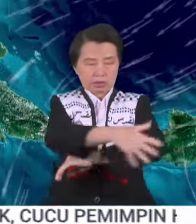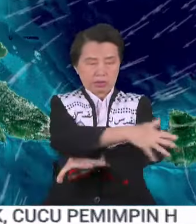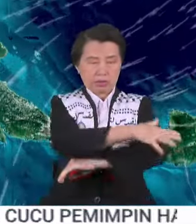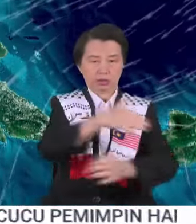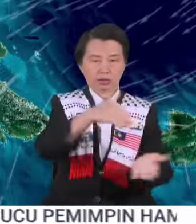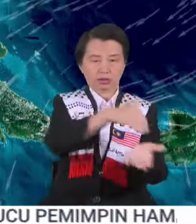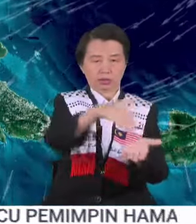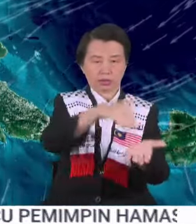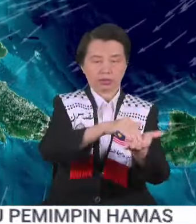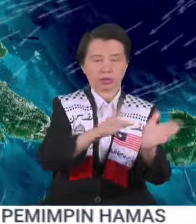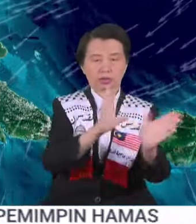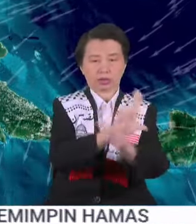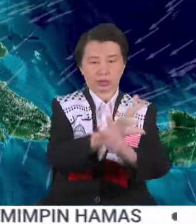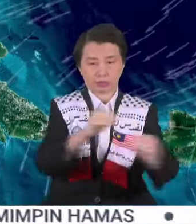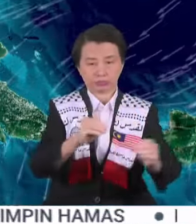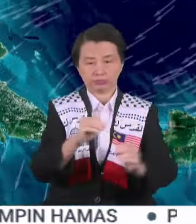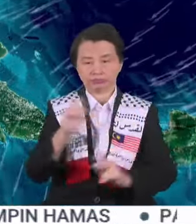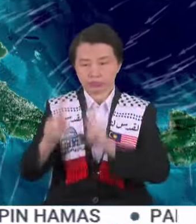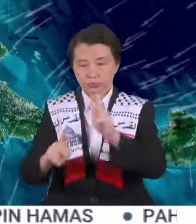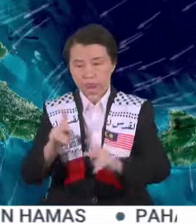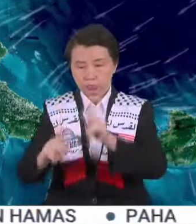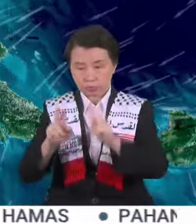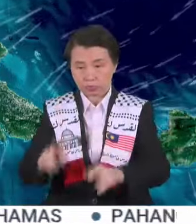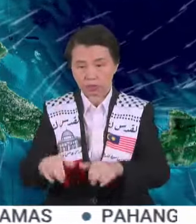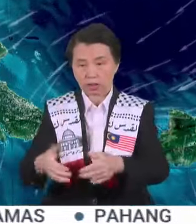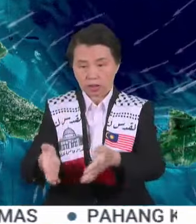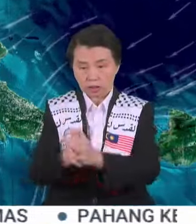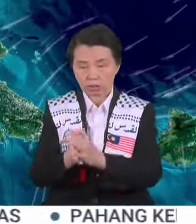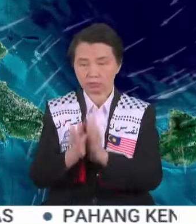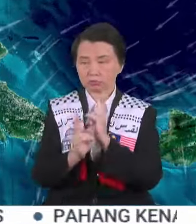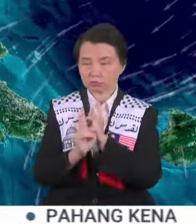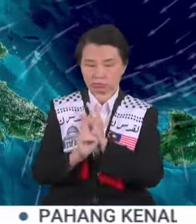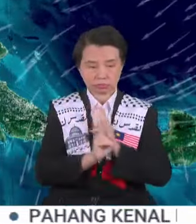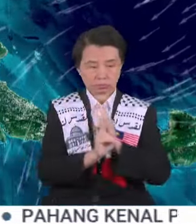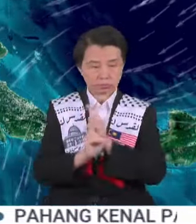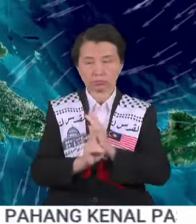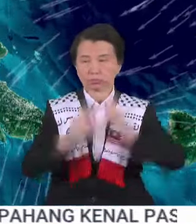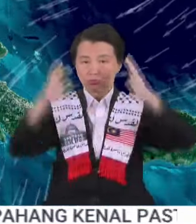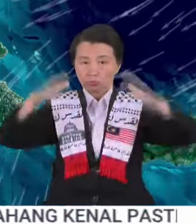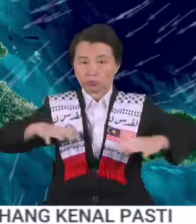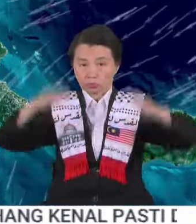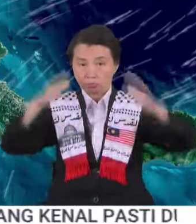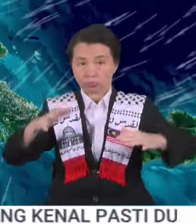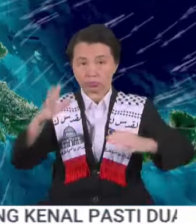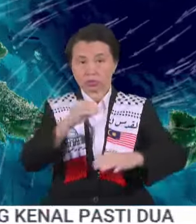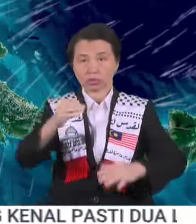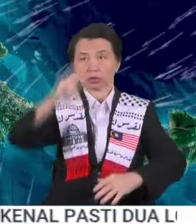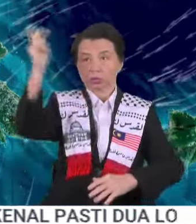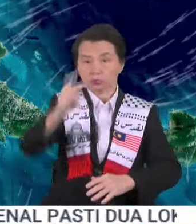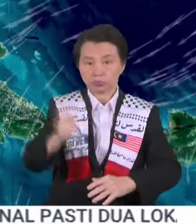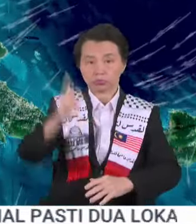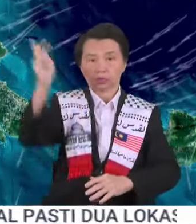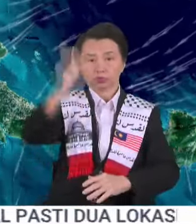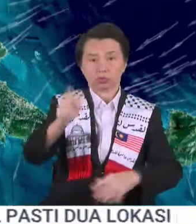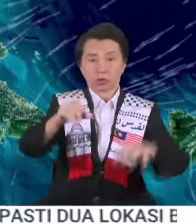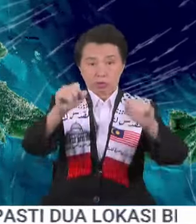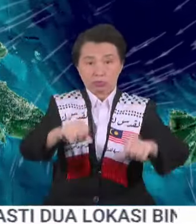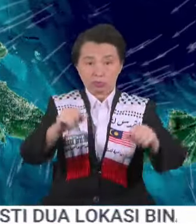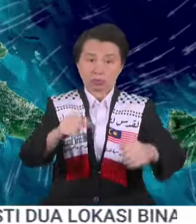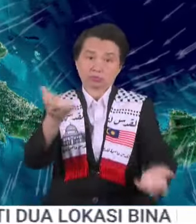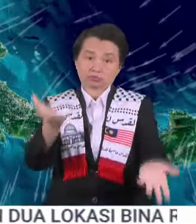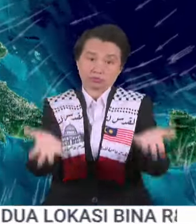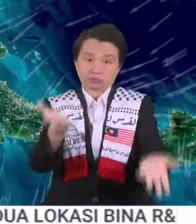bahagian tengah Sarawak. Orang awam diminta untuk sentiasa berwaspada dengan keadaan cuaca hujan berserta ribut petir yang berpotensi